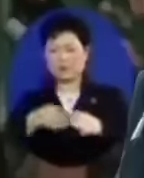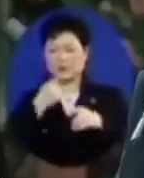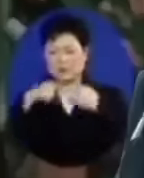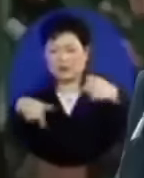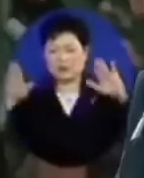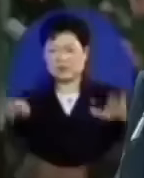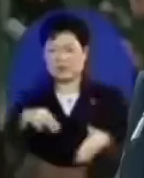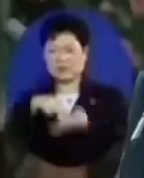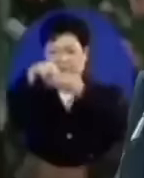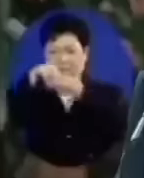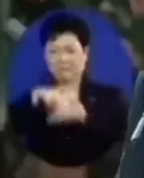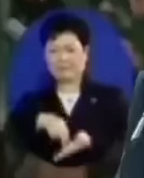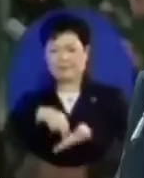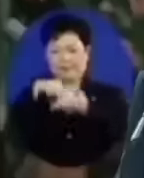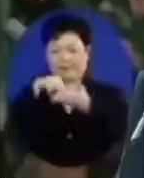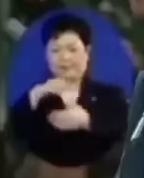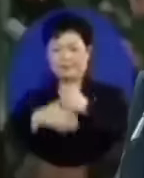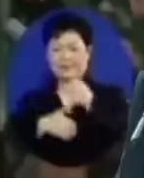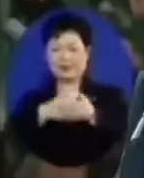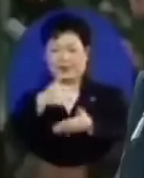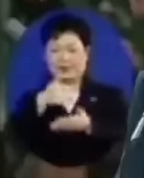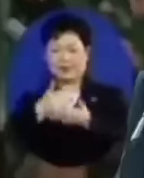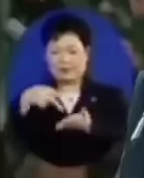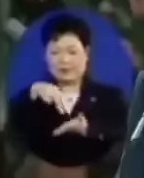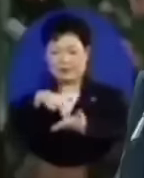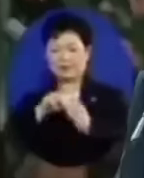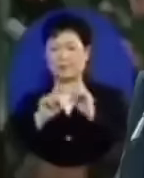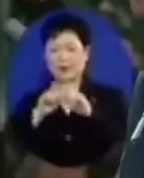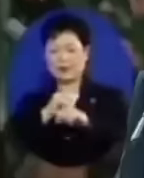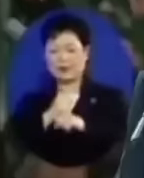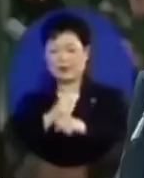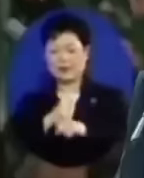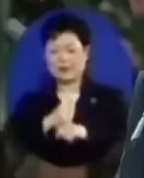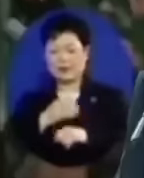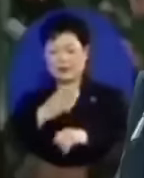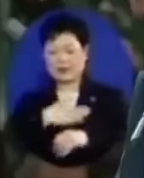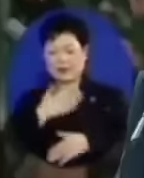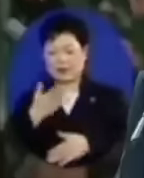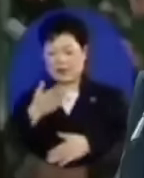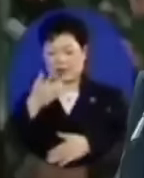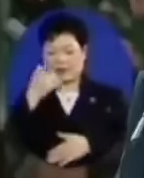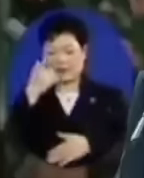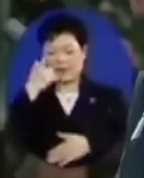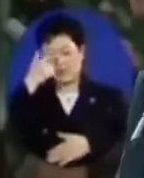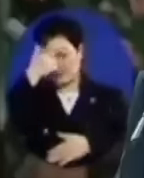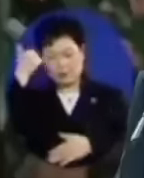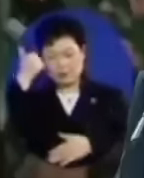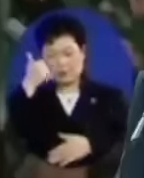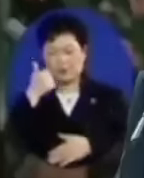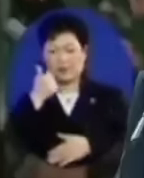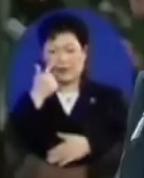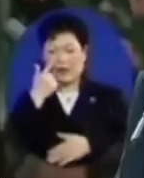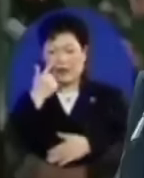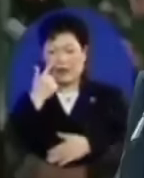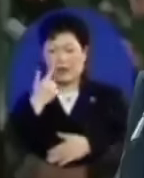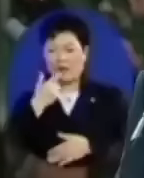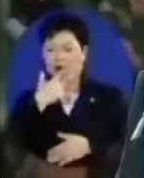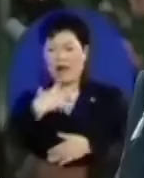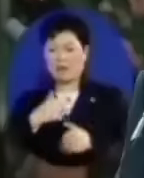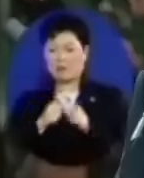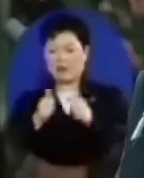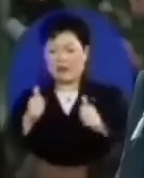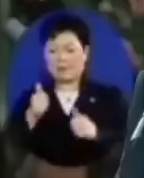오락가락하고 사닥다리 위에 하나님이 서서 말씀하기를 나는 너희 조부 아브라함 너희 아버지 이삭의